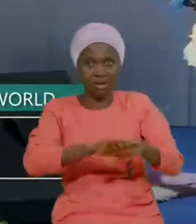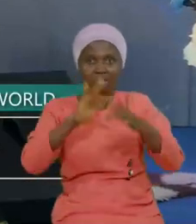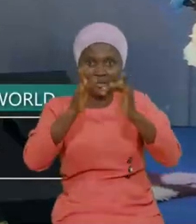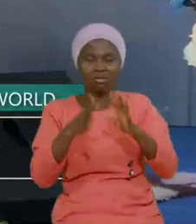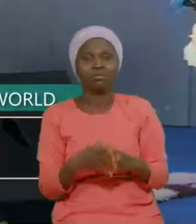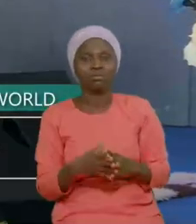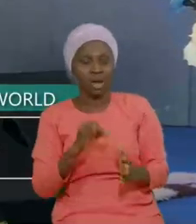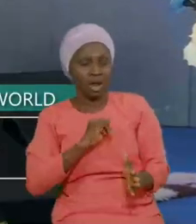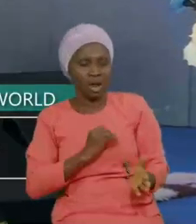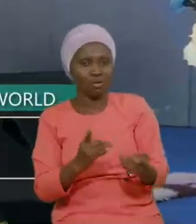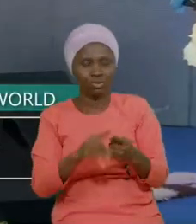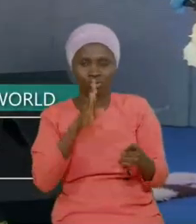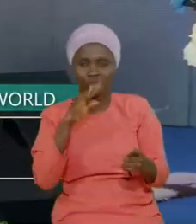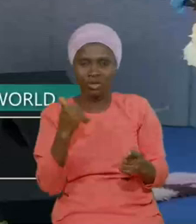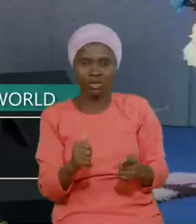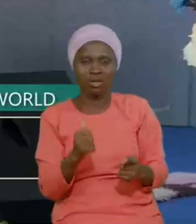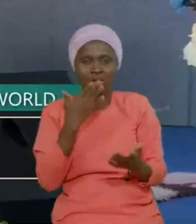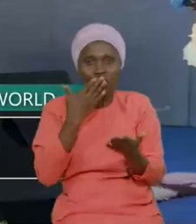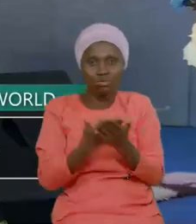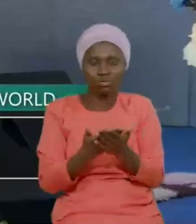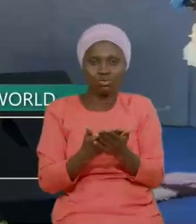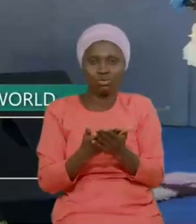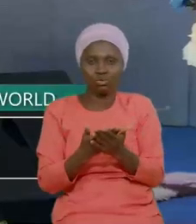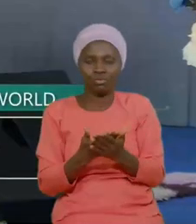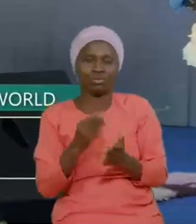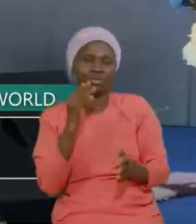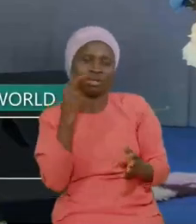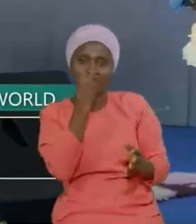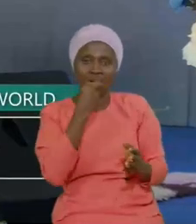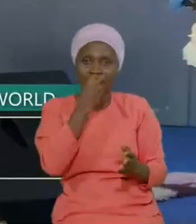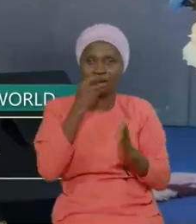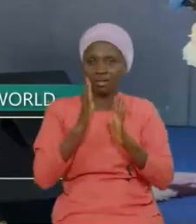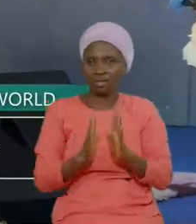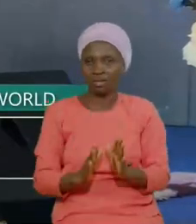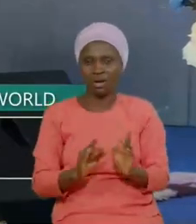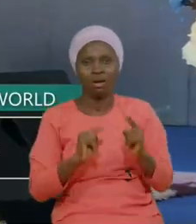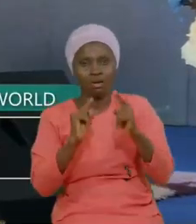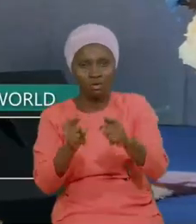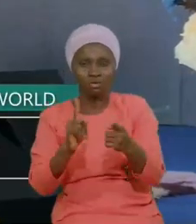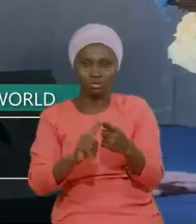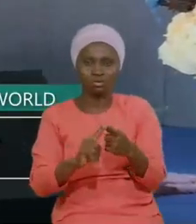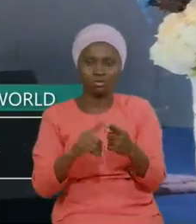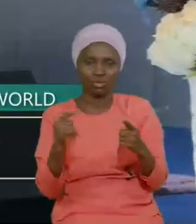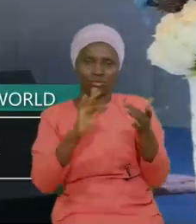Cherche les réalisateurs, ils sont là sur l'internet. Je veux être un motivateur.